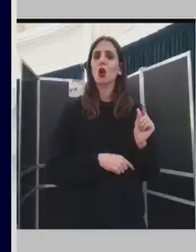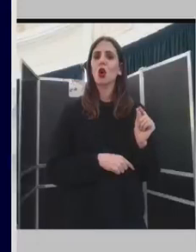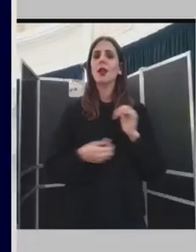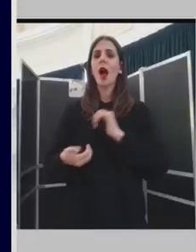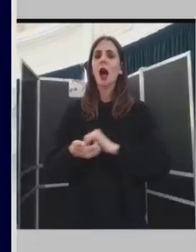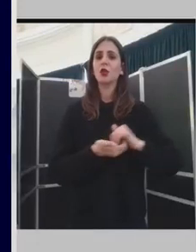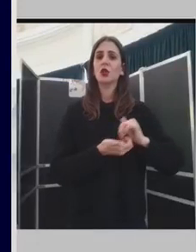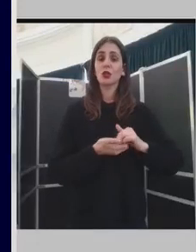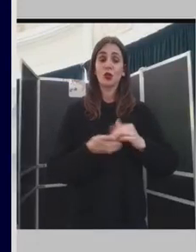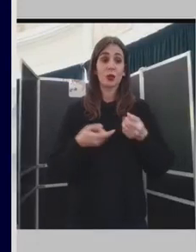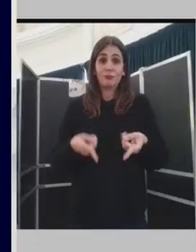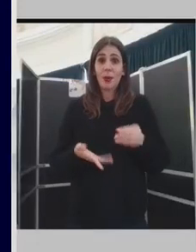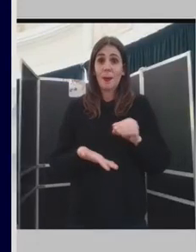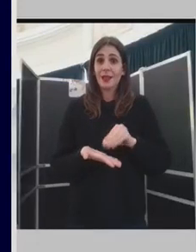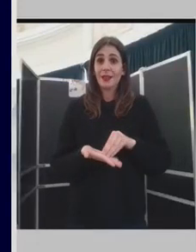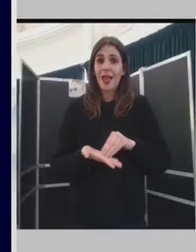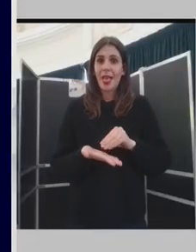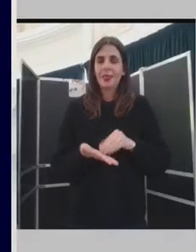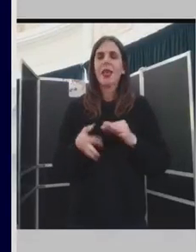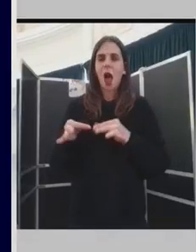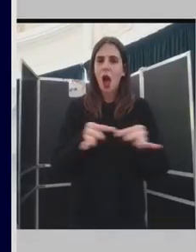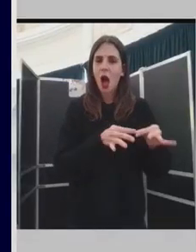qui presenti, naturalmente